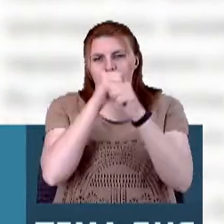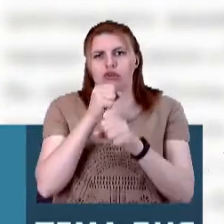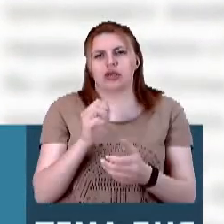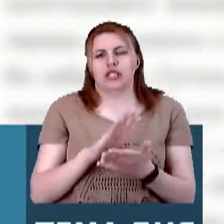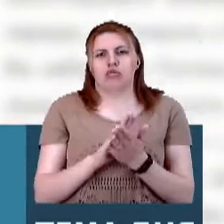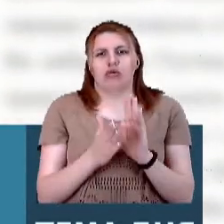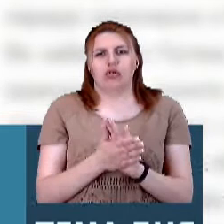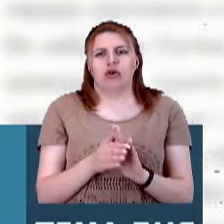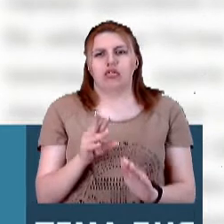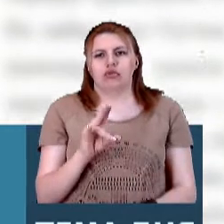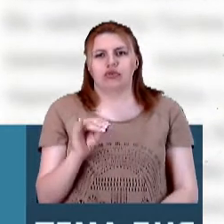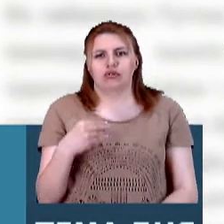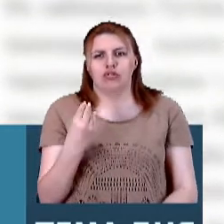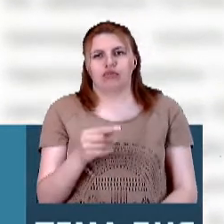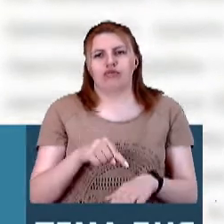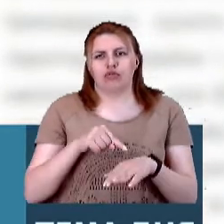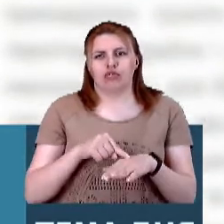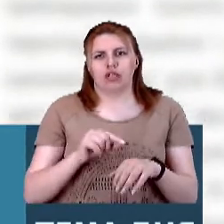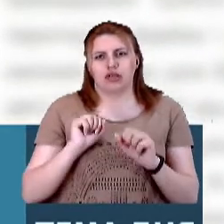відчуття захищеності.